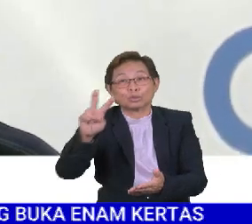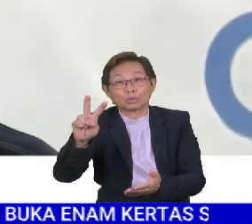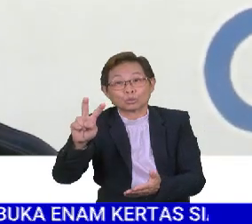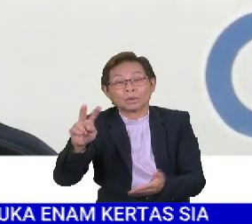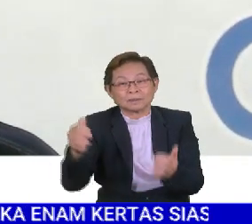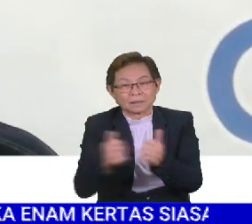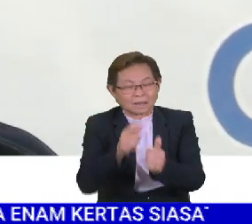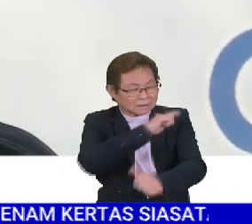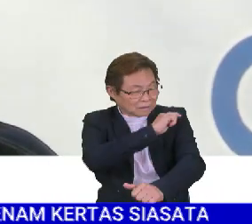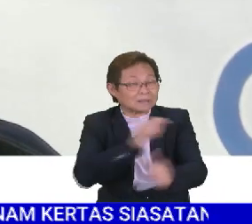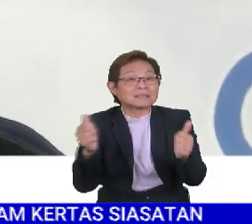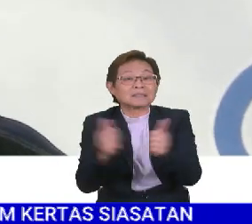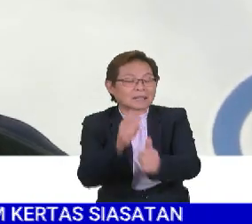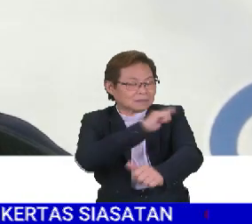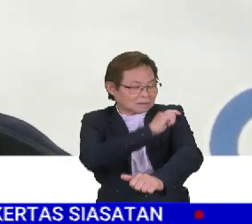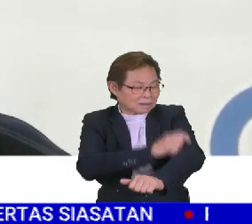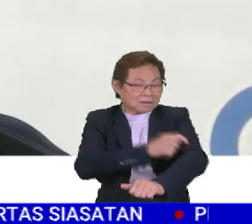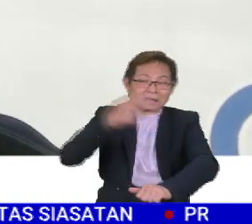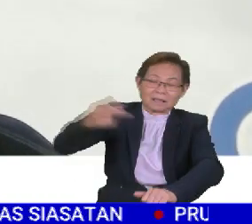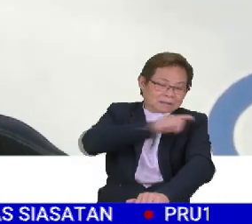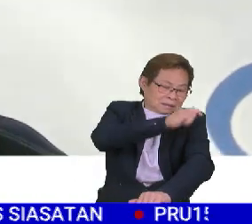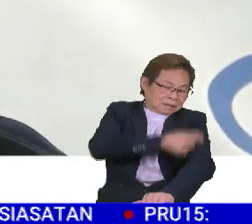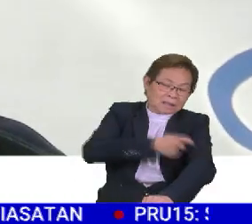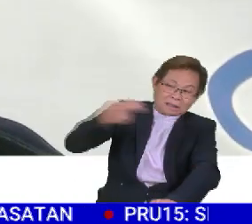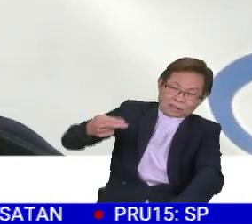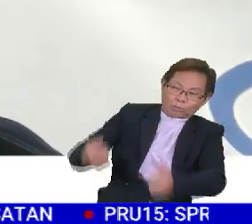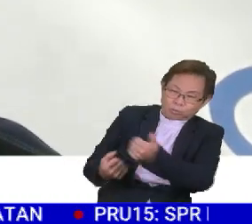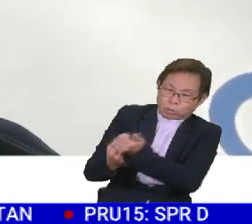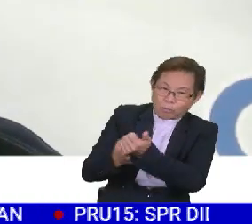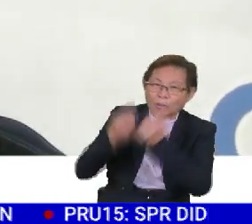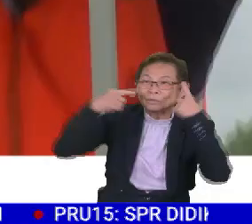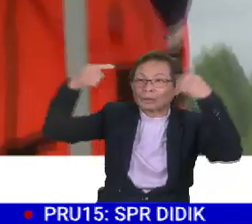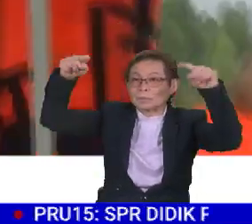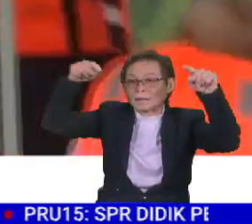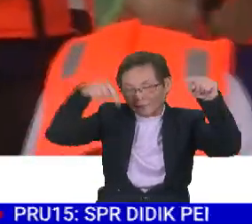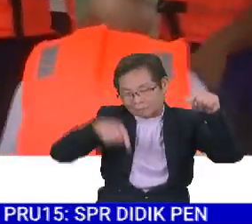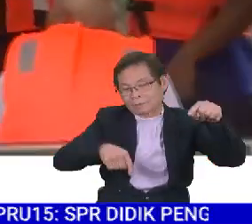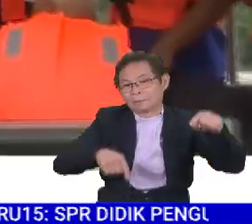dengan tenaga hijau ini ia menyumbang kepada pencapaian ini.